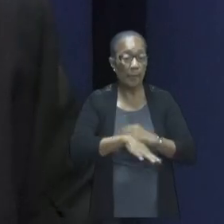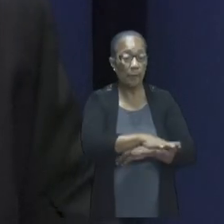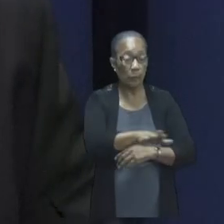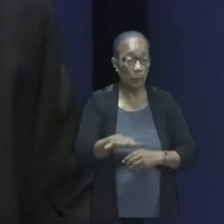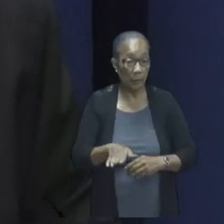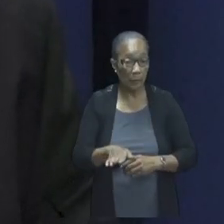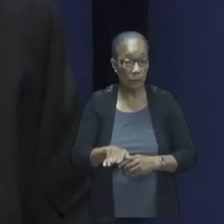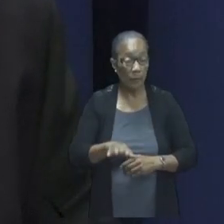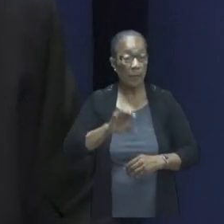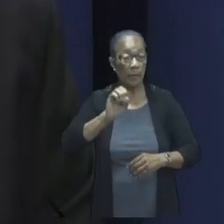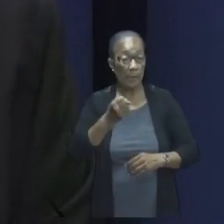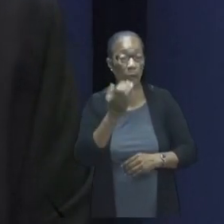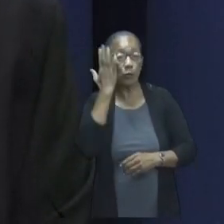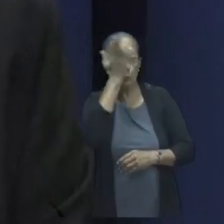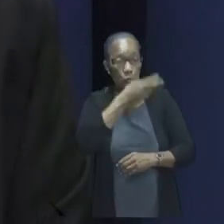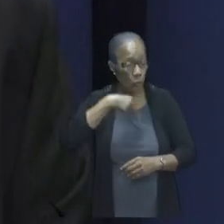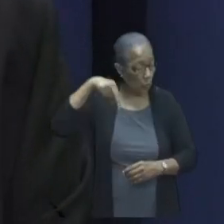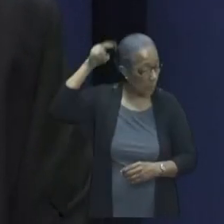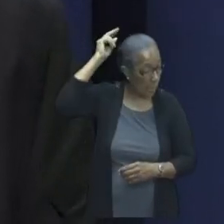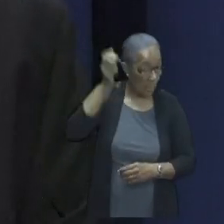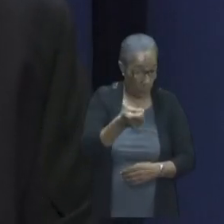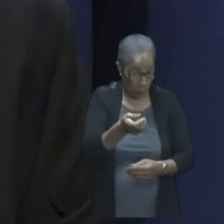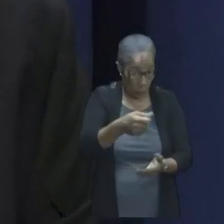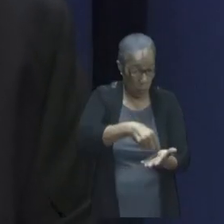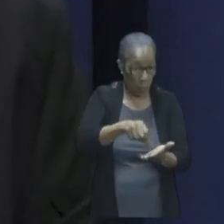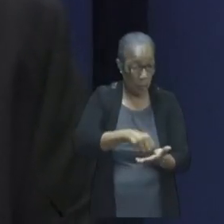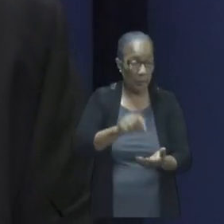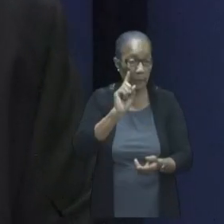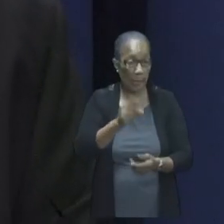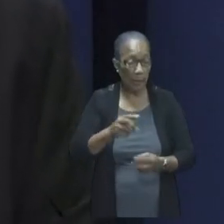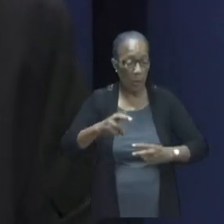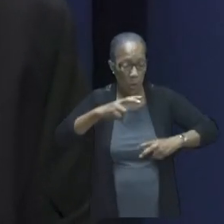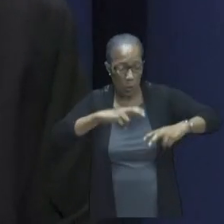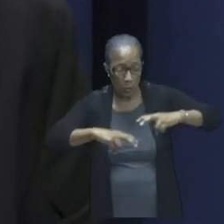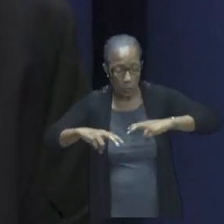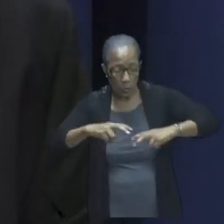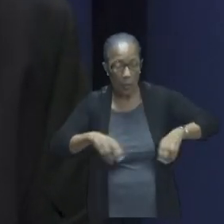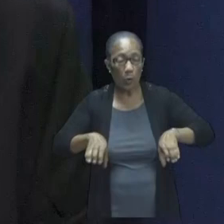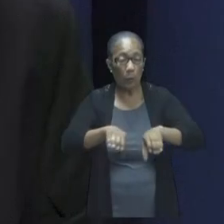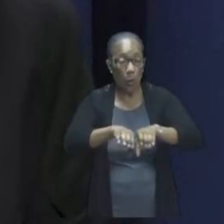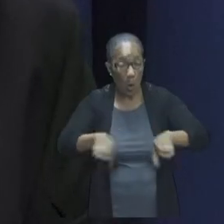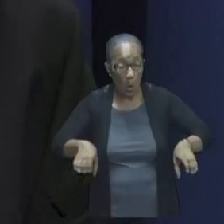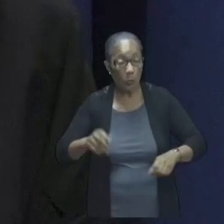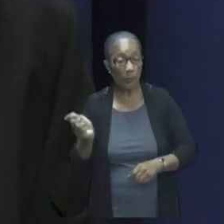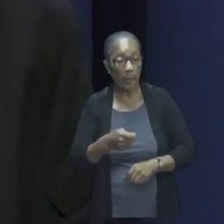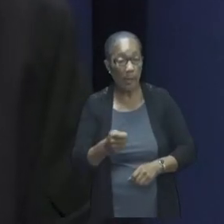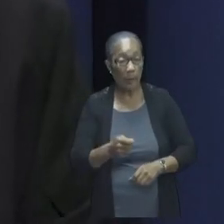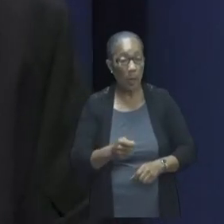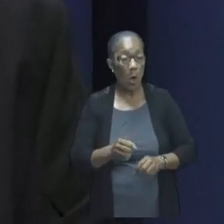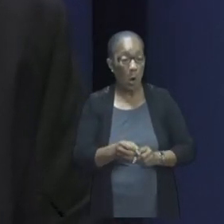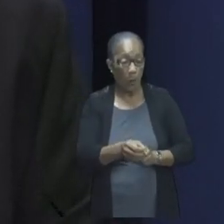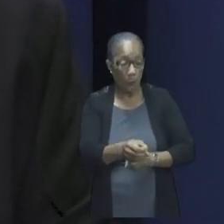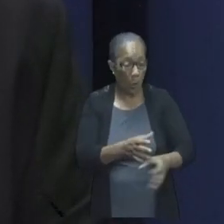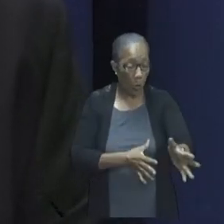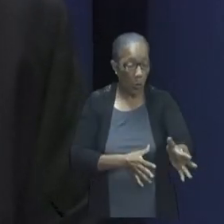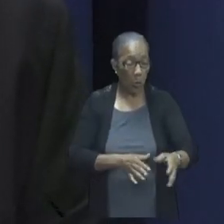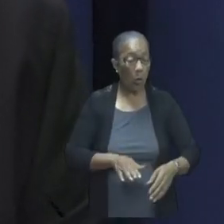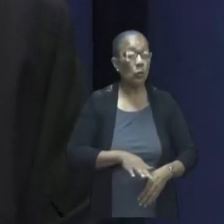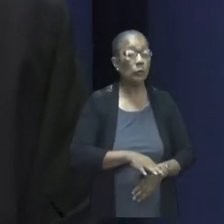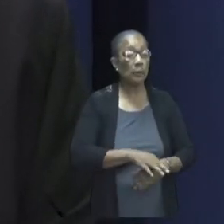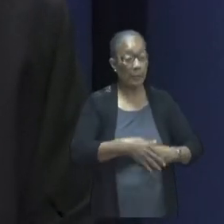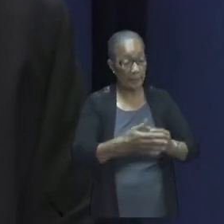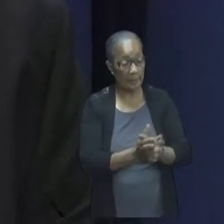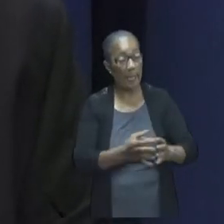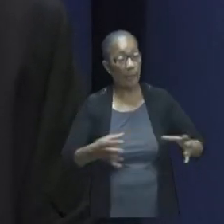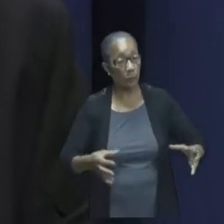suriname dat de contador op de houtkap naar de controle op de goudsector dat die dingen voor